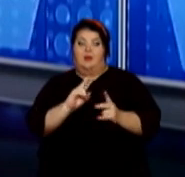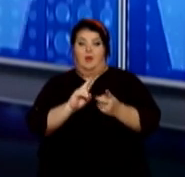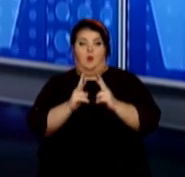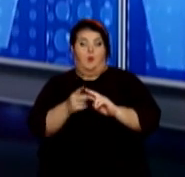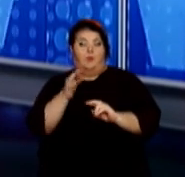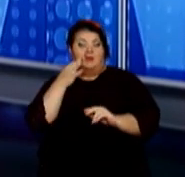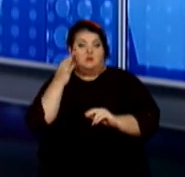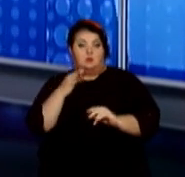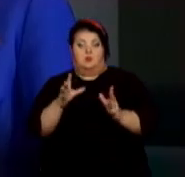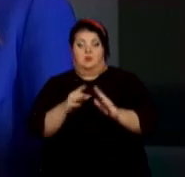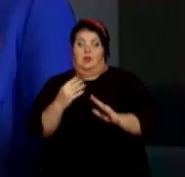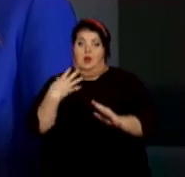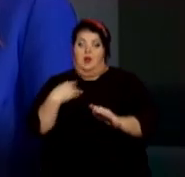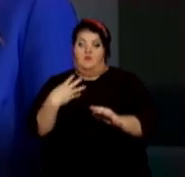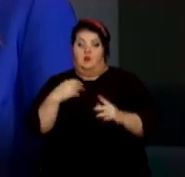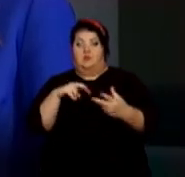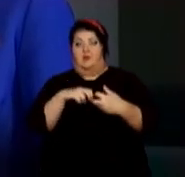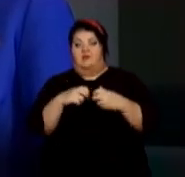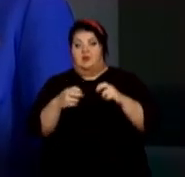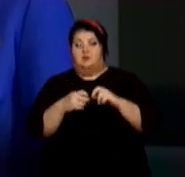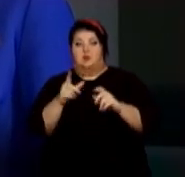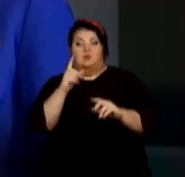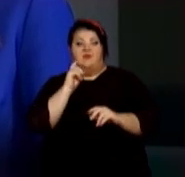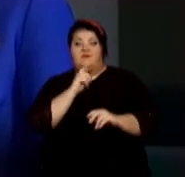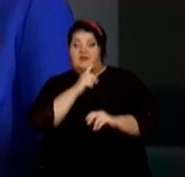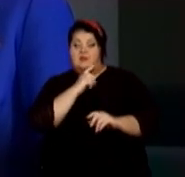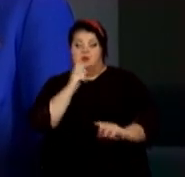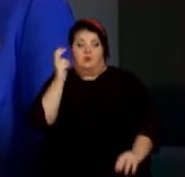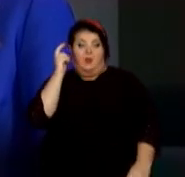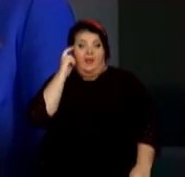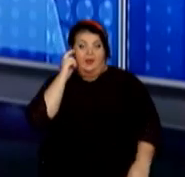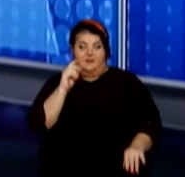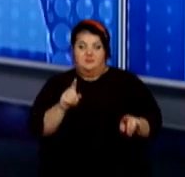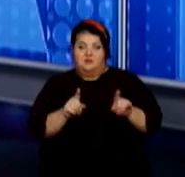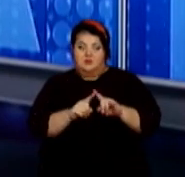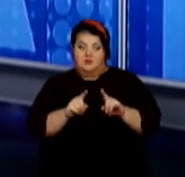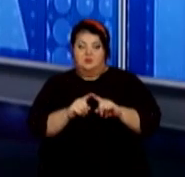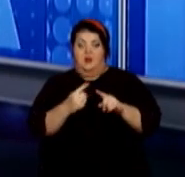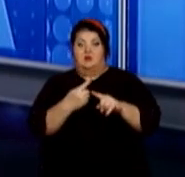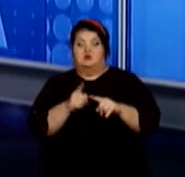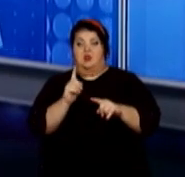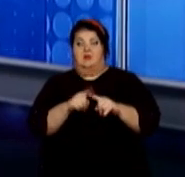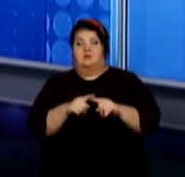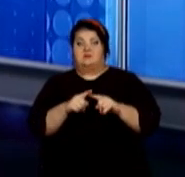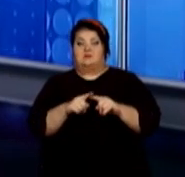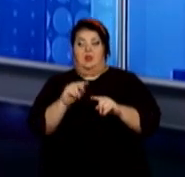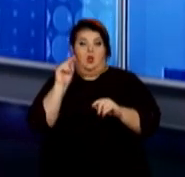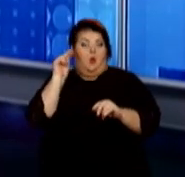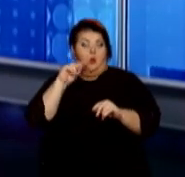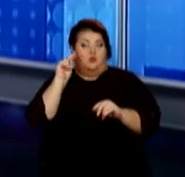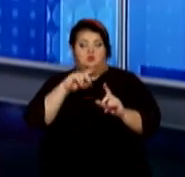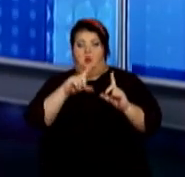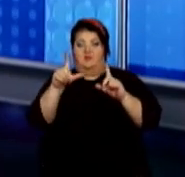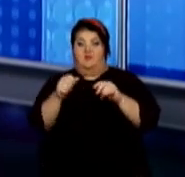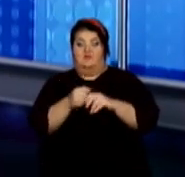досвідом з Львовом, з Івано-Франківськом, з Вінницею, з Києвом також. Ці візійні учбові візити до